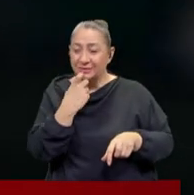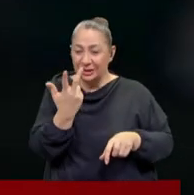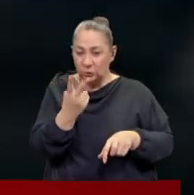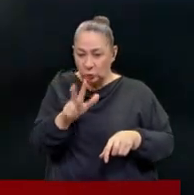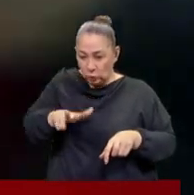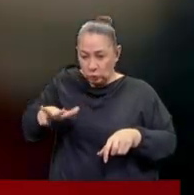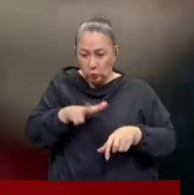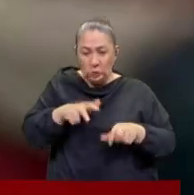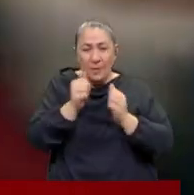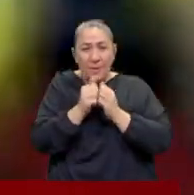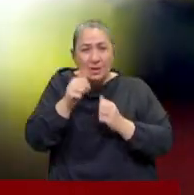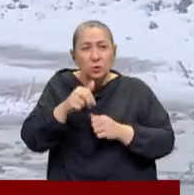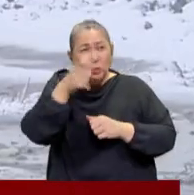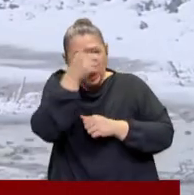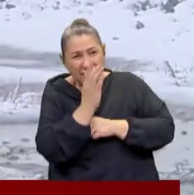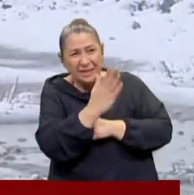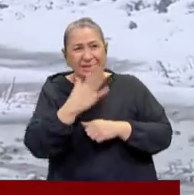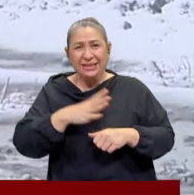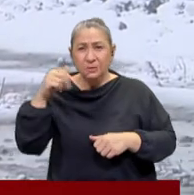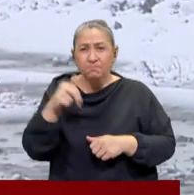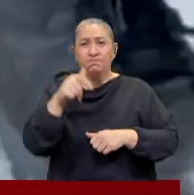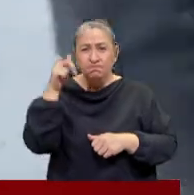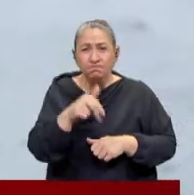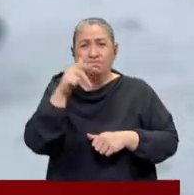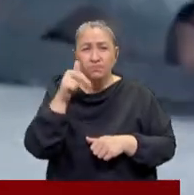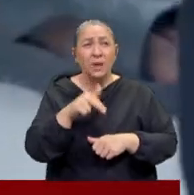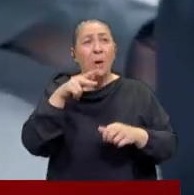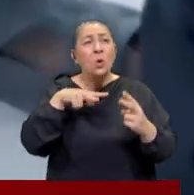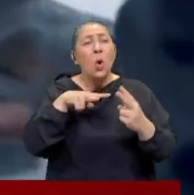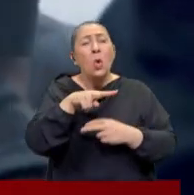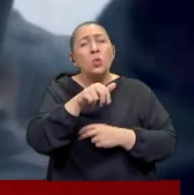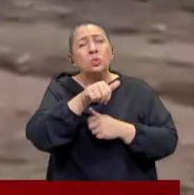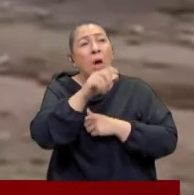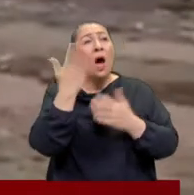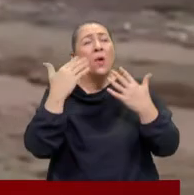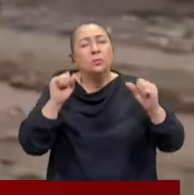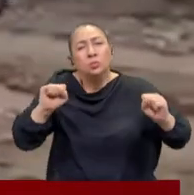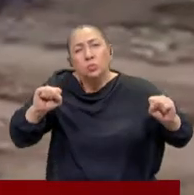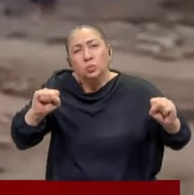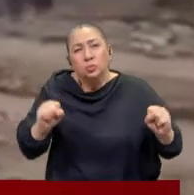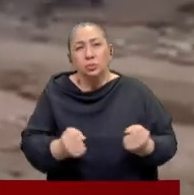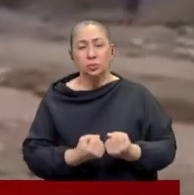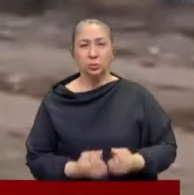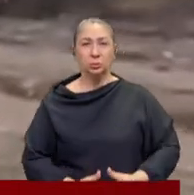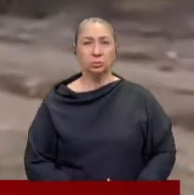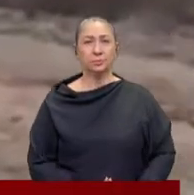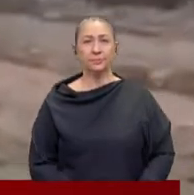iki çocuğuyla birlikte Türkiye'ye gitmek için yola koyuldu. Ancak yol uzun, hava soğuktu.